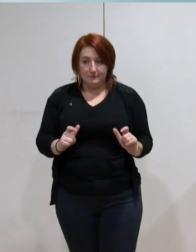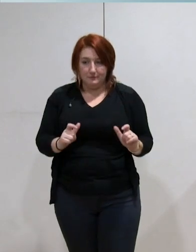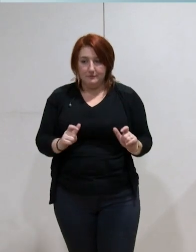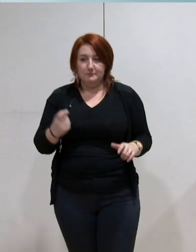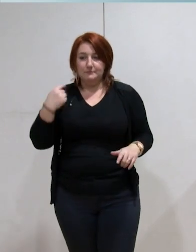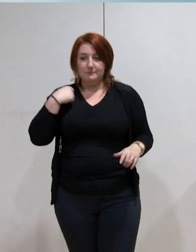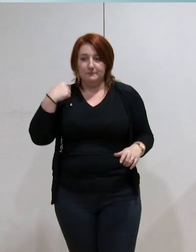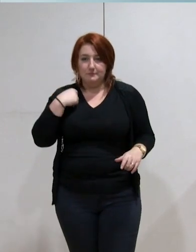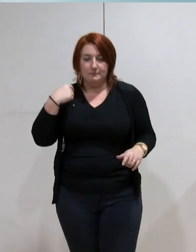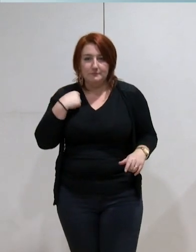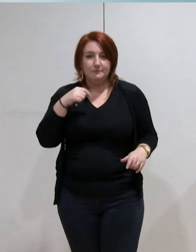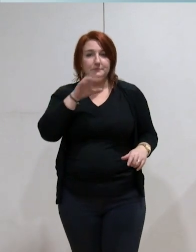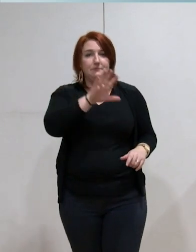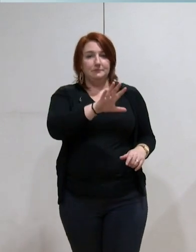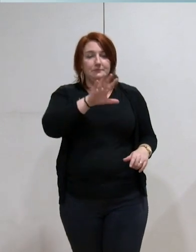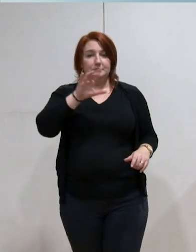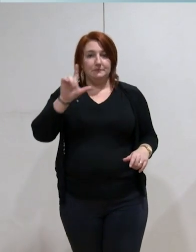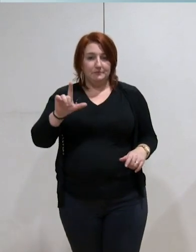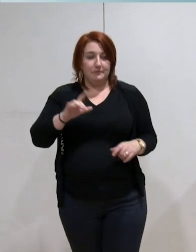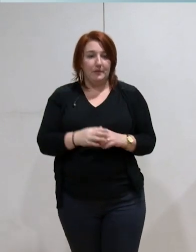à la délibération numéro